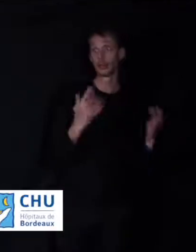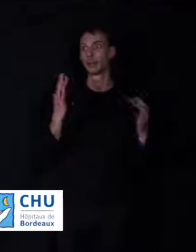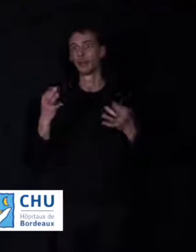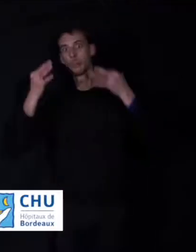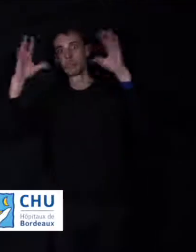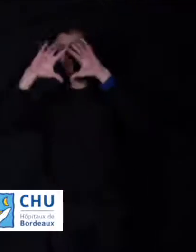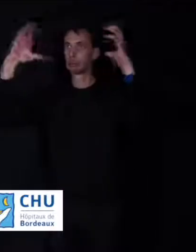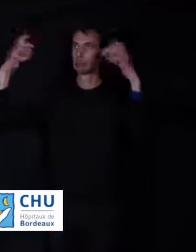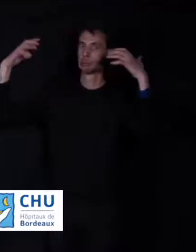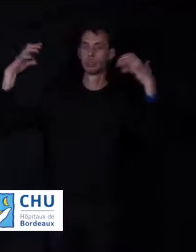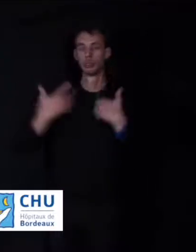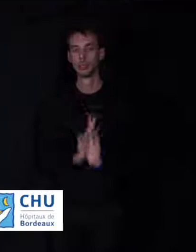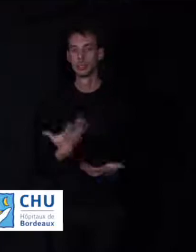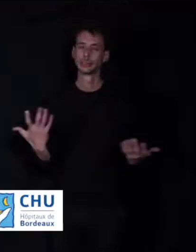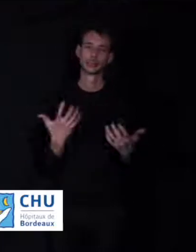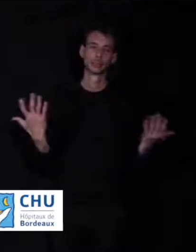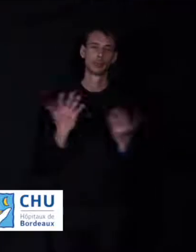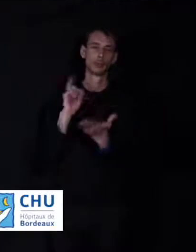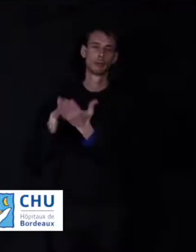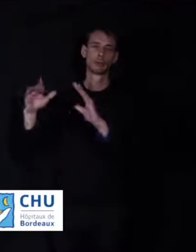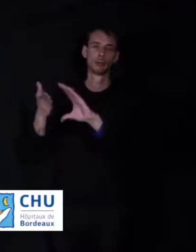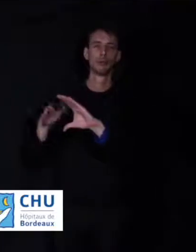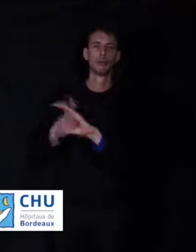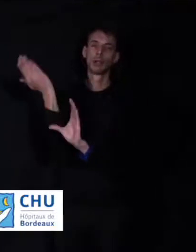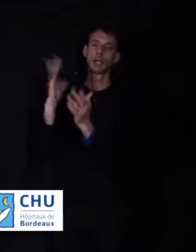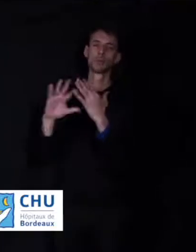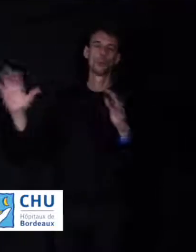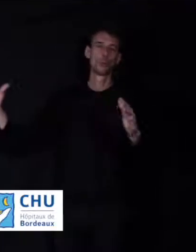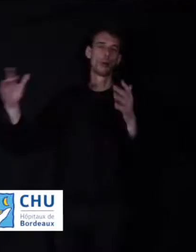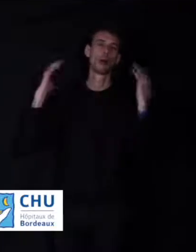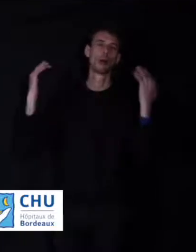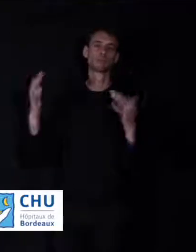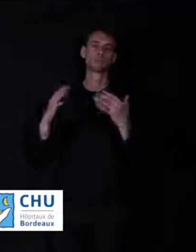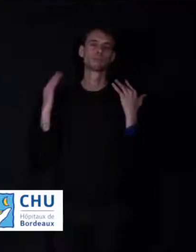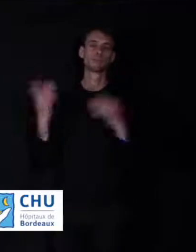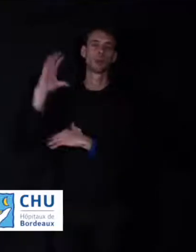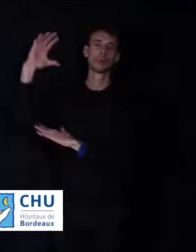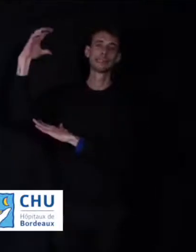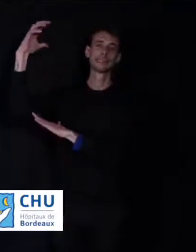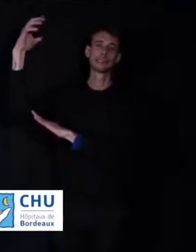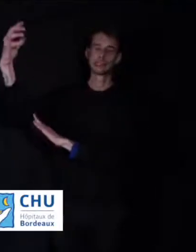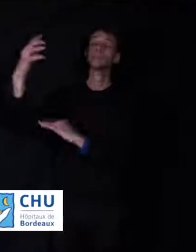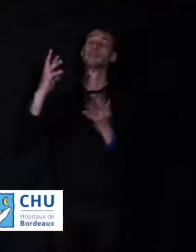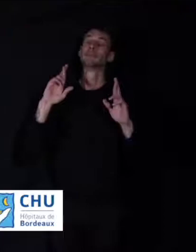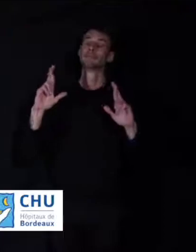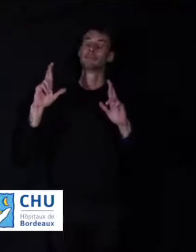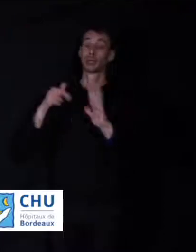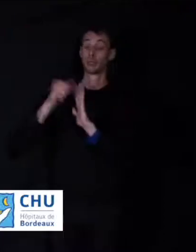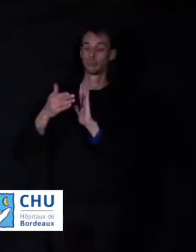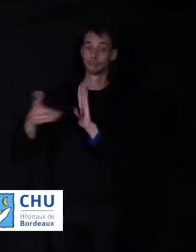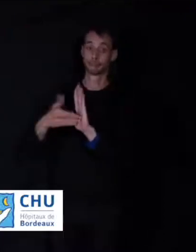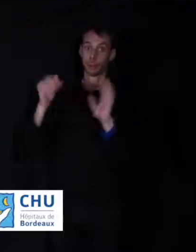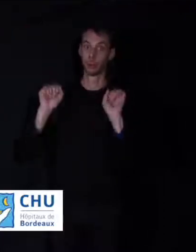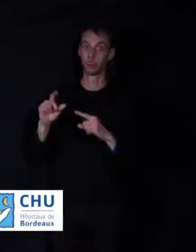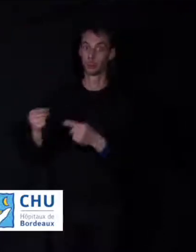peu de retourner sur le beau bassin d'Arcachon sous un beau ciel bleu, et nous espérons que les mois qui viendront nous permettront cela. Il me